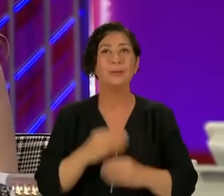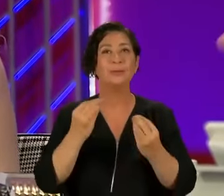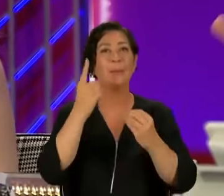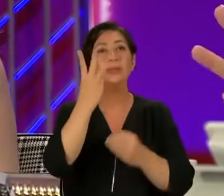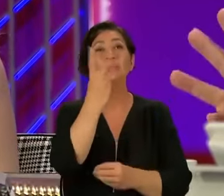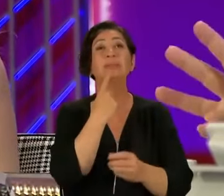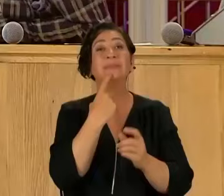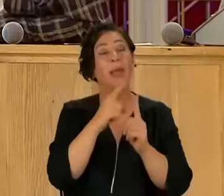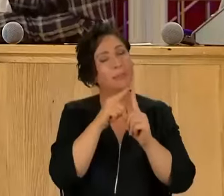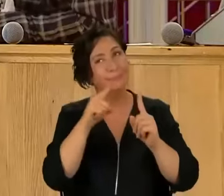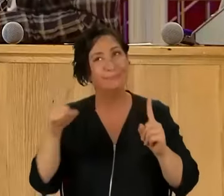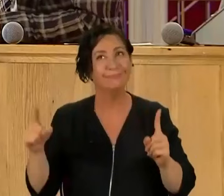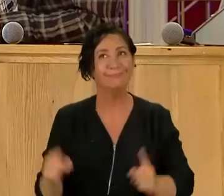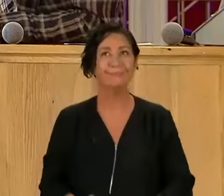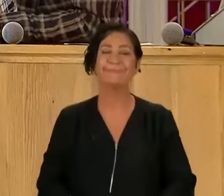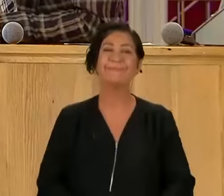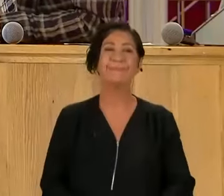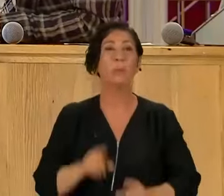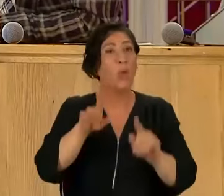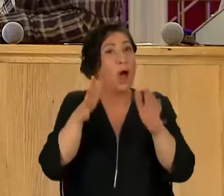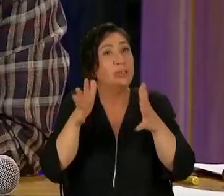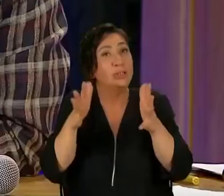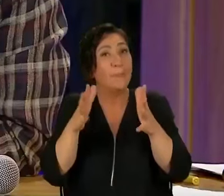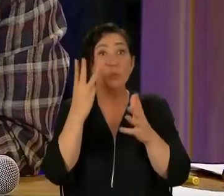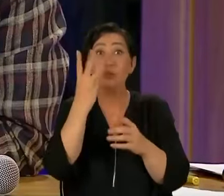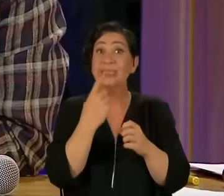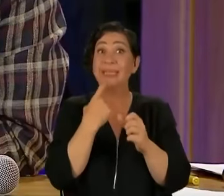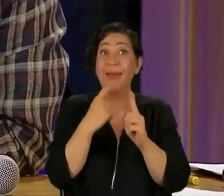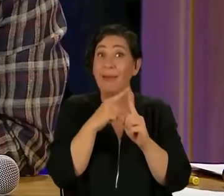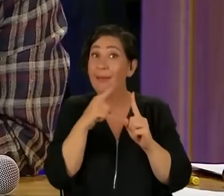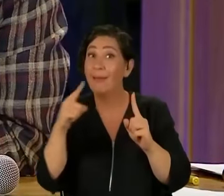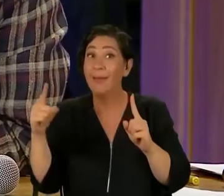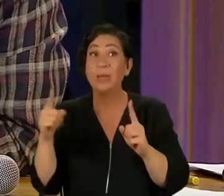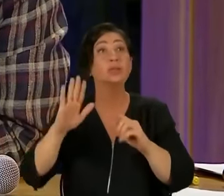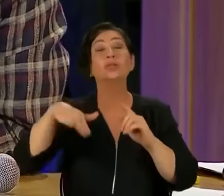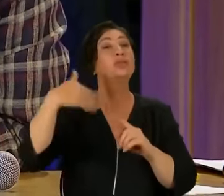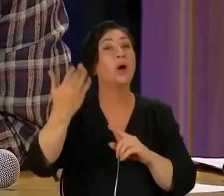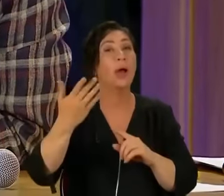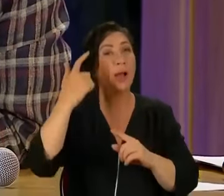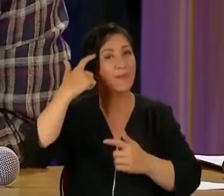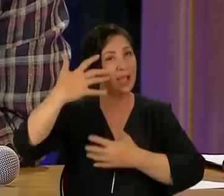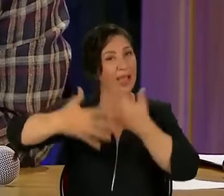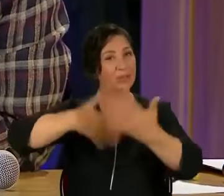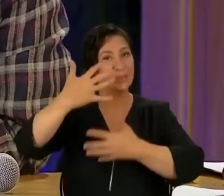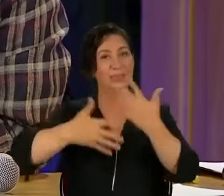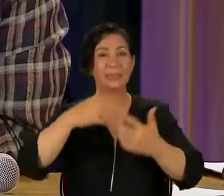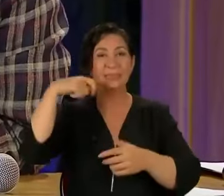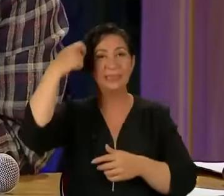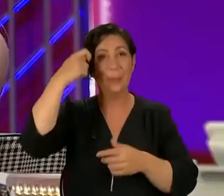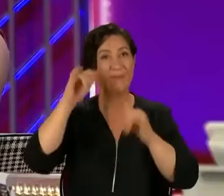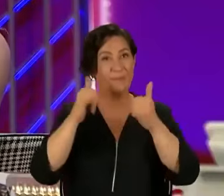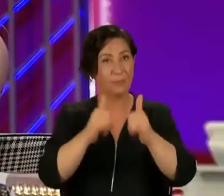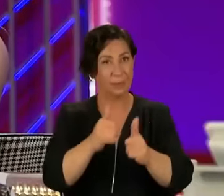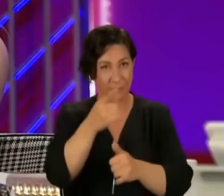3 sezon geçirdim. Ve 3 sezon sürdü. Evet. Bu da çok acayip bir şey. 3 sezon sürdü. Evet. Sonra Kafalar Karışık isimli sinema